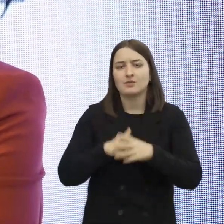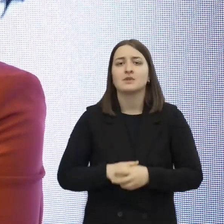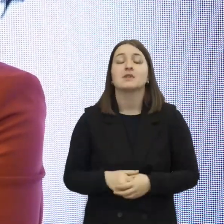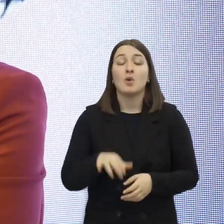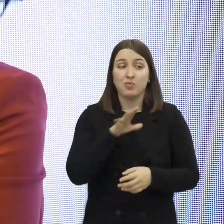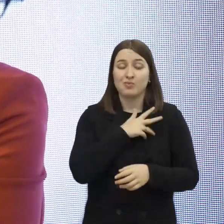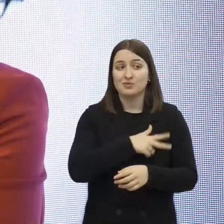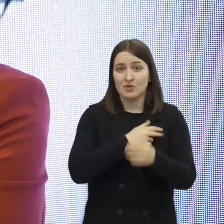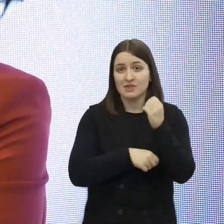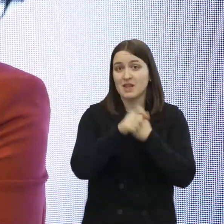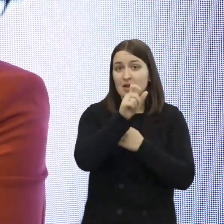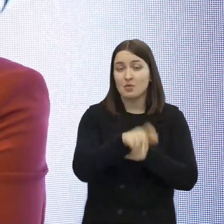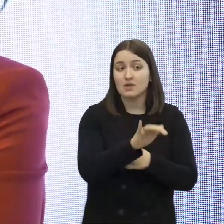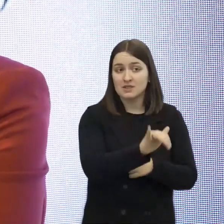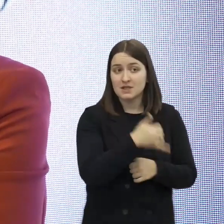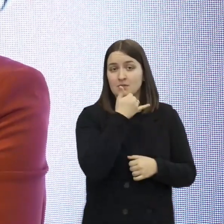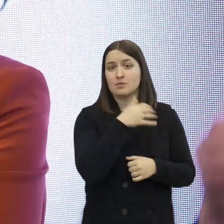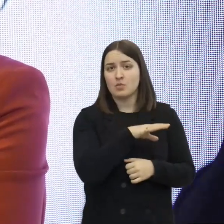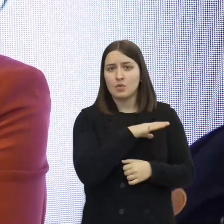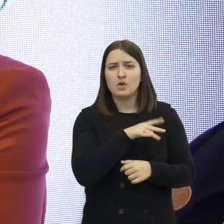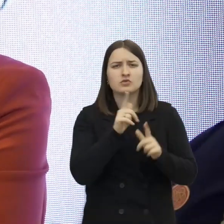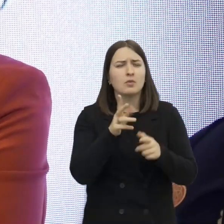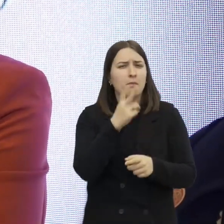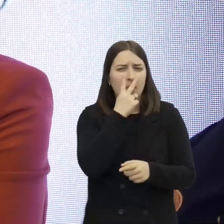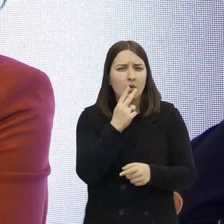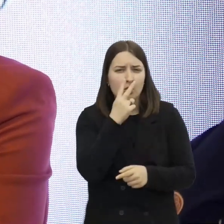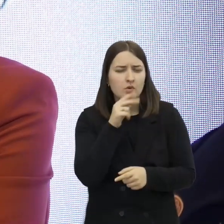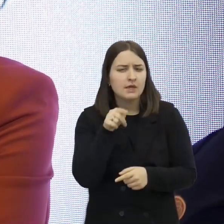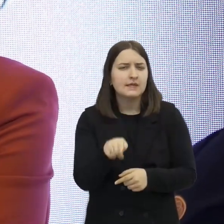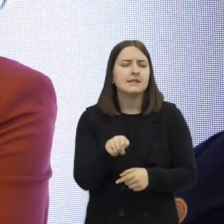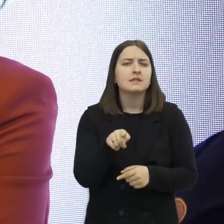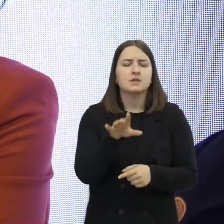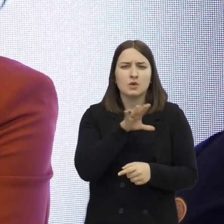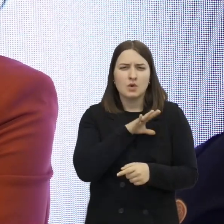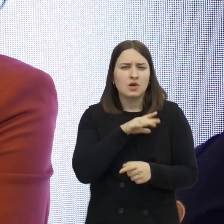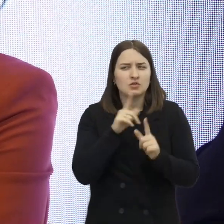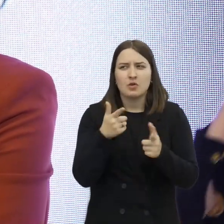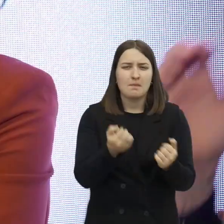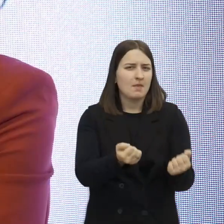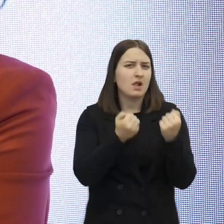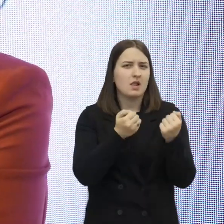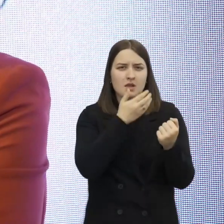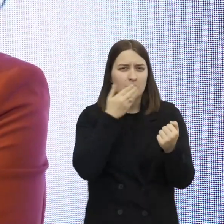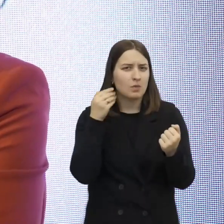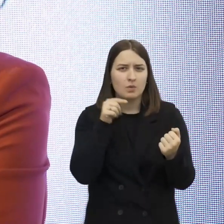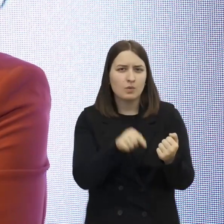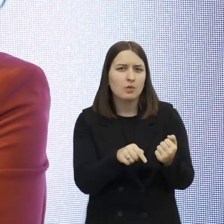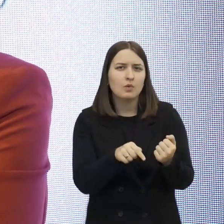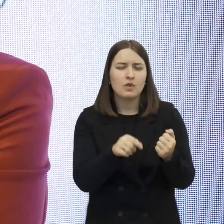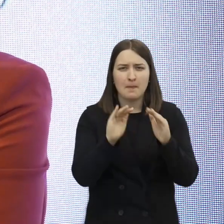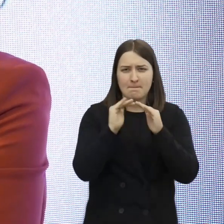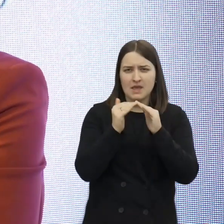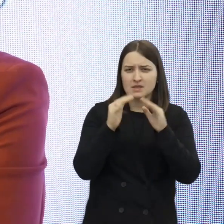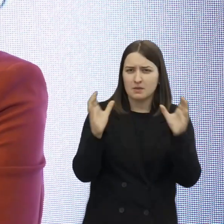socialinės darbuotojas apie labai vieną pažeidžiamą paauglį, kuris neturi palaikymo savo labai mažo